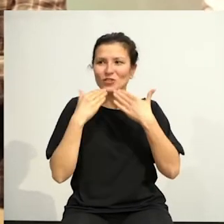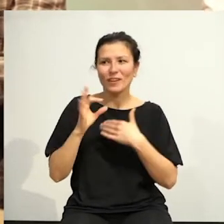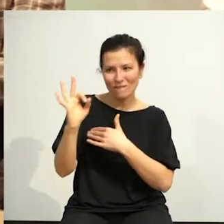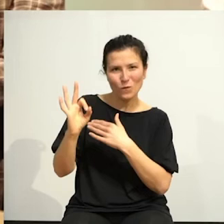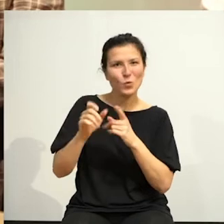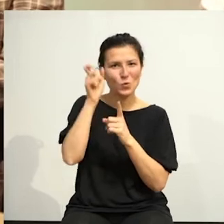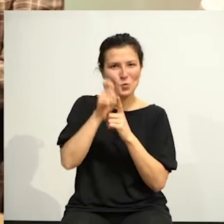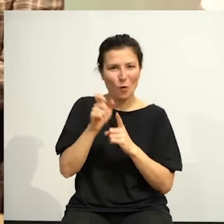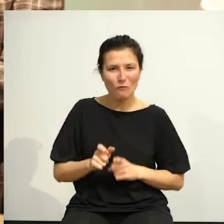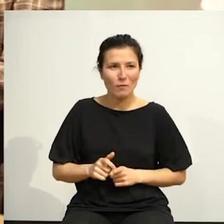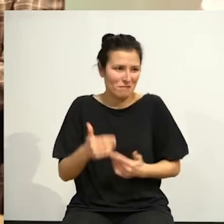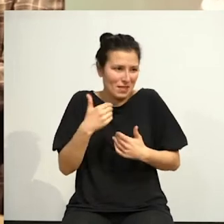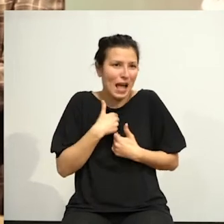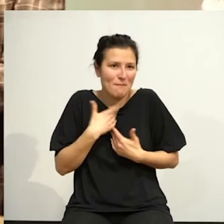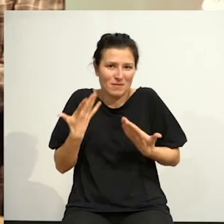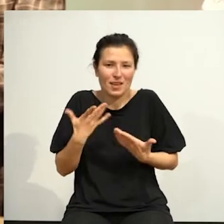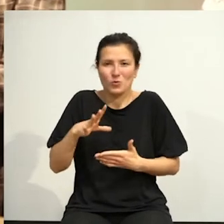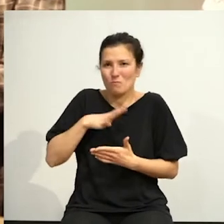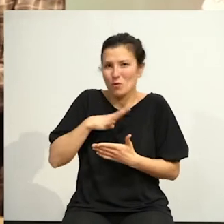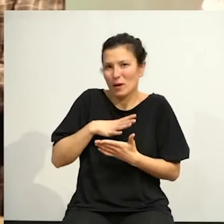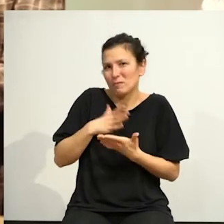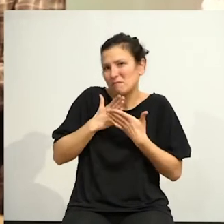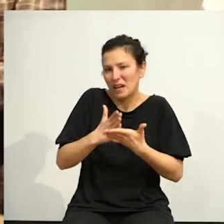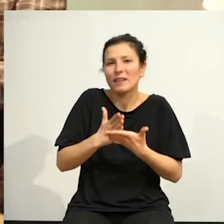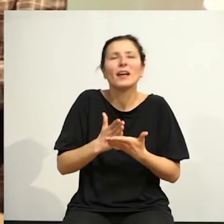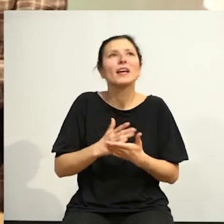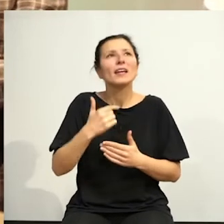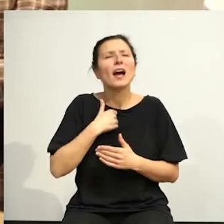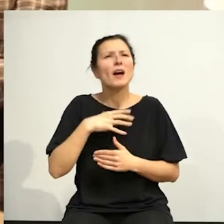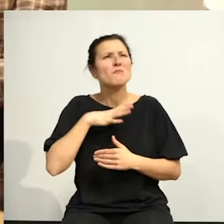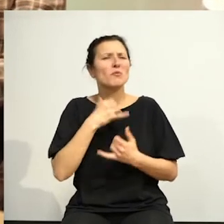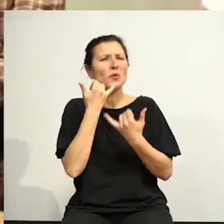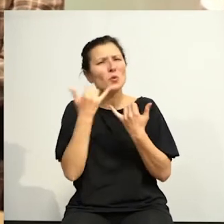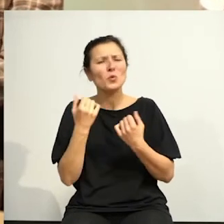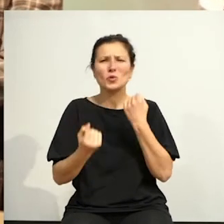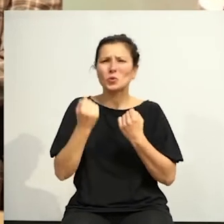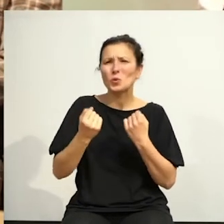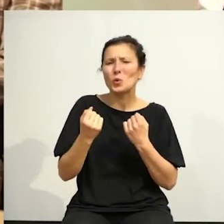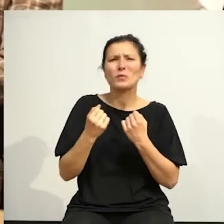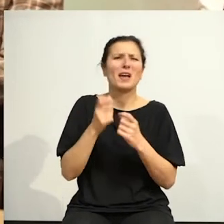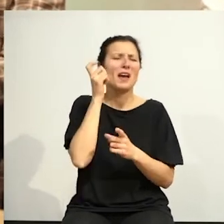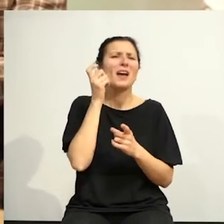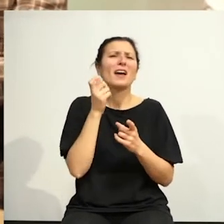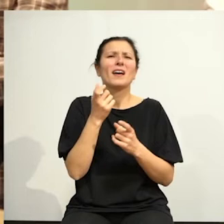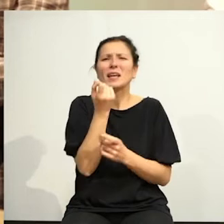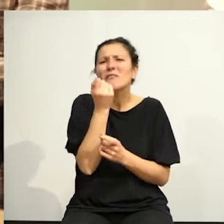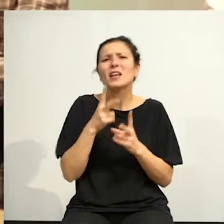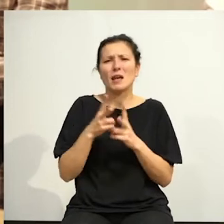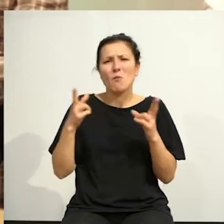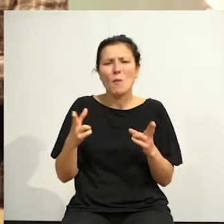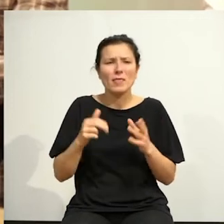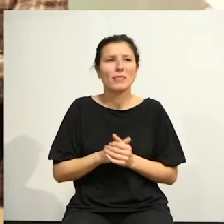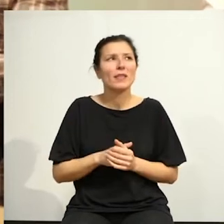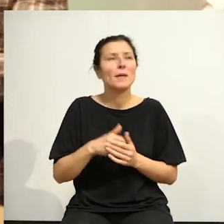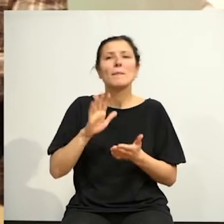stały się nimi i sobie przypominałem w różnych trudnych chwilach, no kiedy w Rzeczy o wolności słowa jest to zdanie o tym,